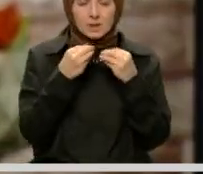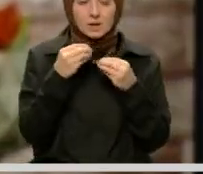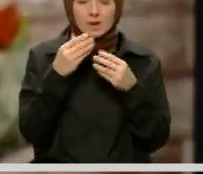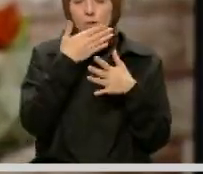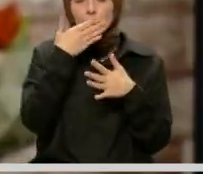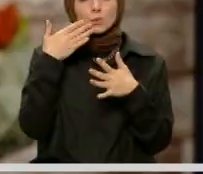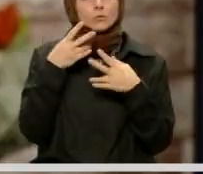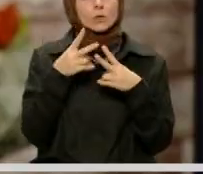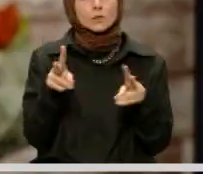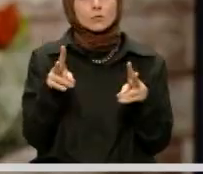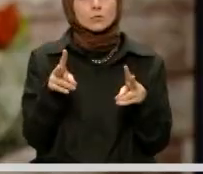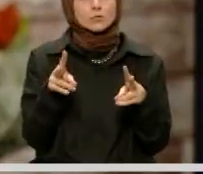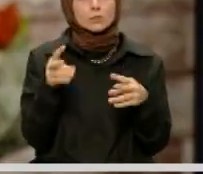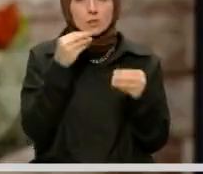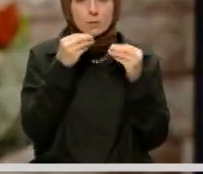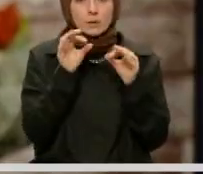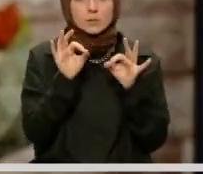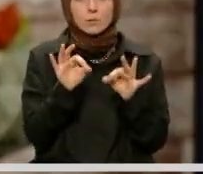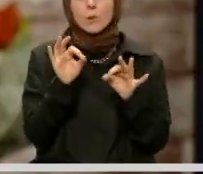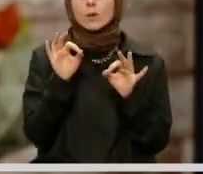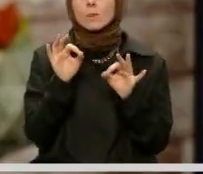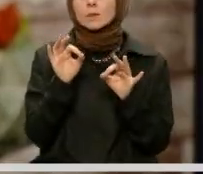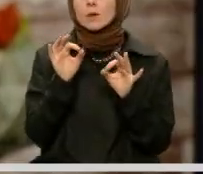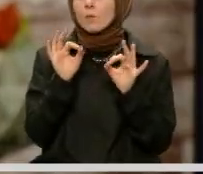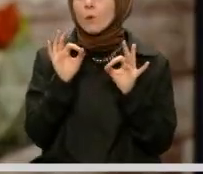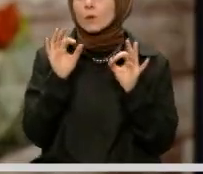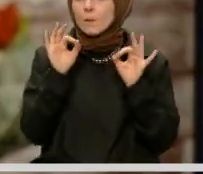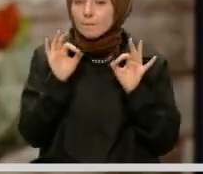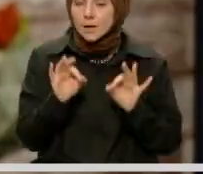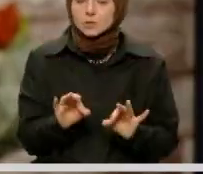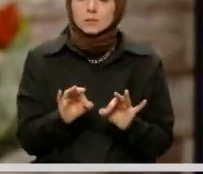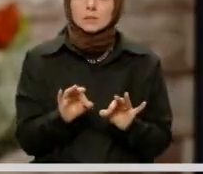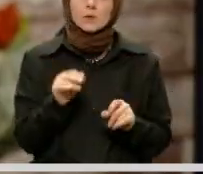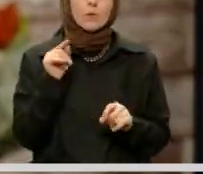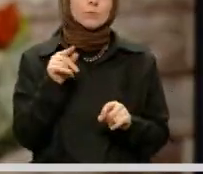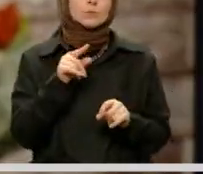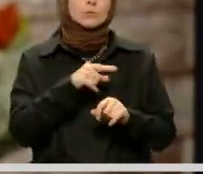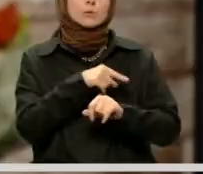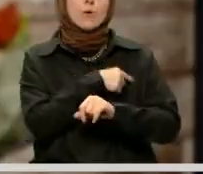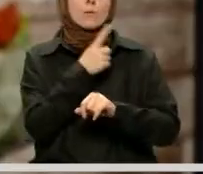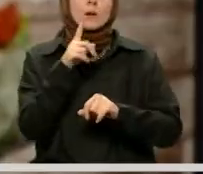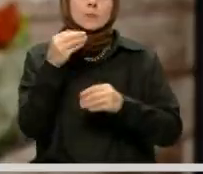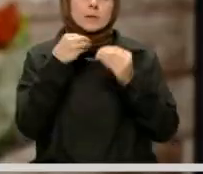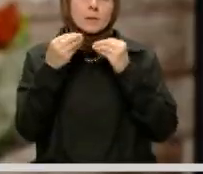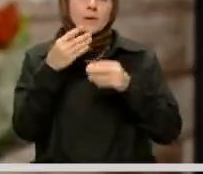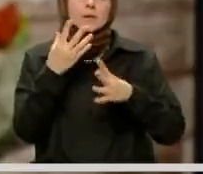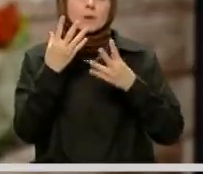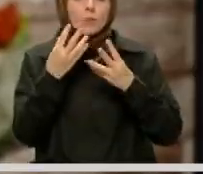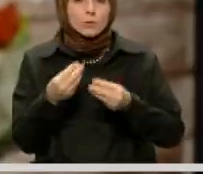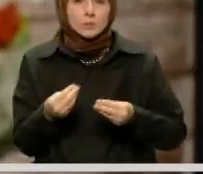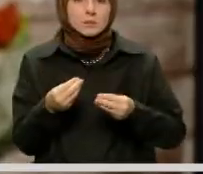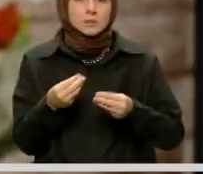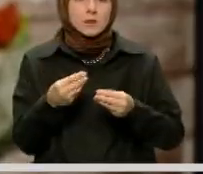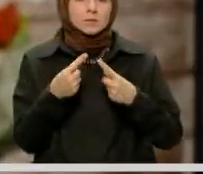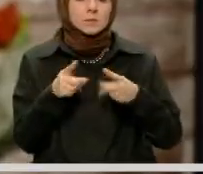Bakın yemeğimize böyle başladık. Yani onun sıradan bir yemek olmanın ötesine geçirdik. Bunu bir ibadet olduğunu